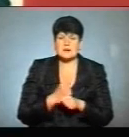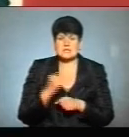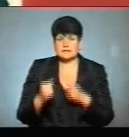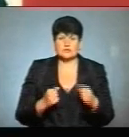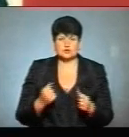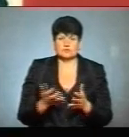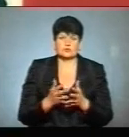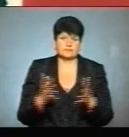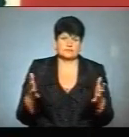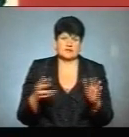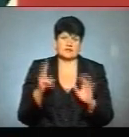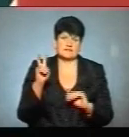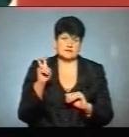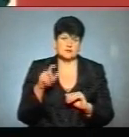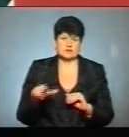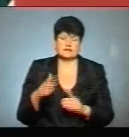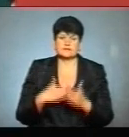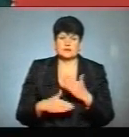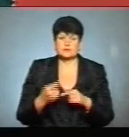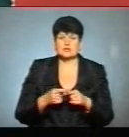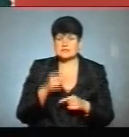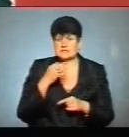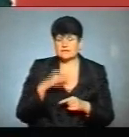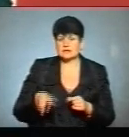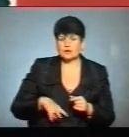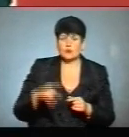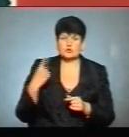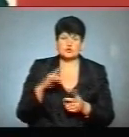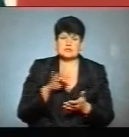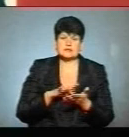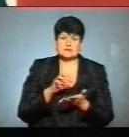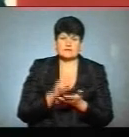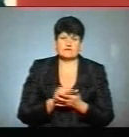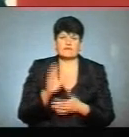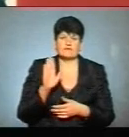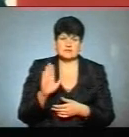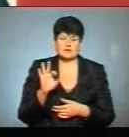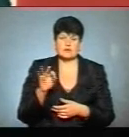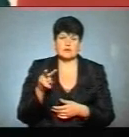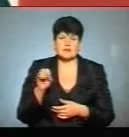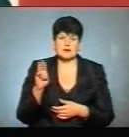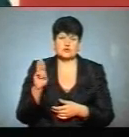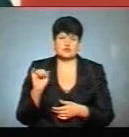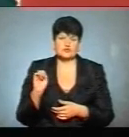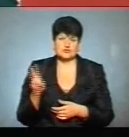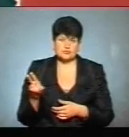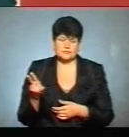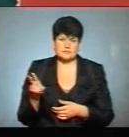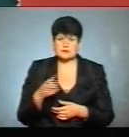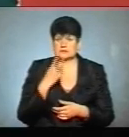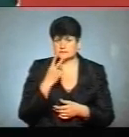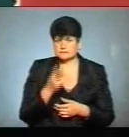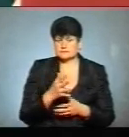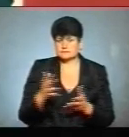працевлаштовано понад 200 осіб з інвалідністю. Про це повідомив директор обласного центру зайнятості Василь Олещук. Більше у